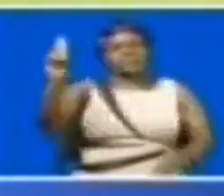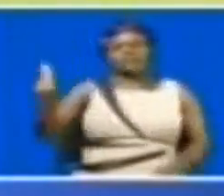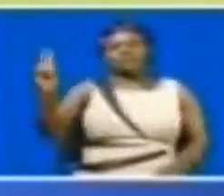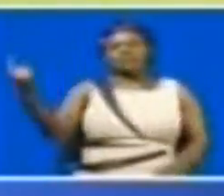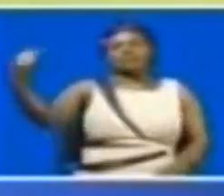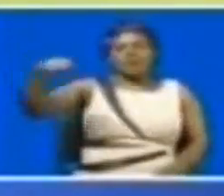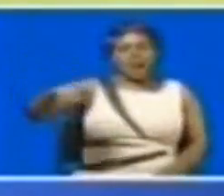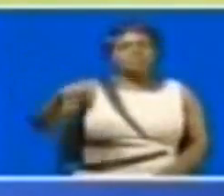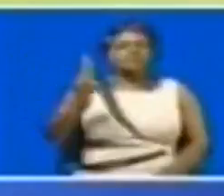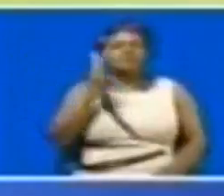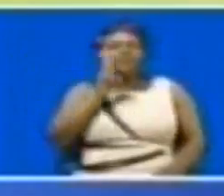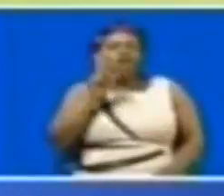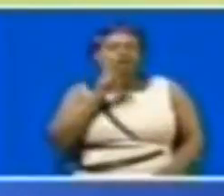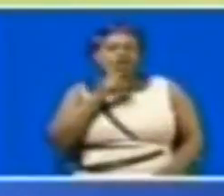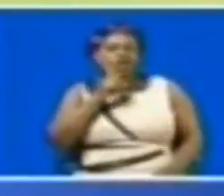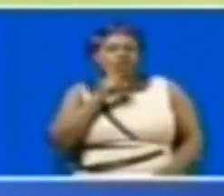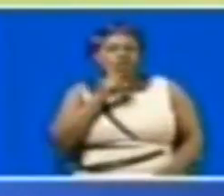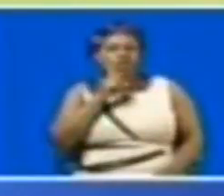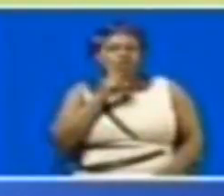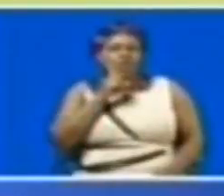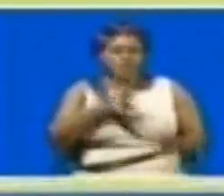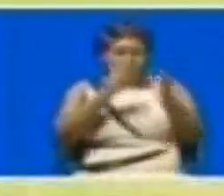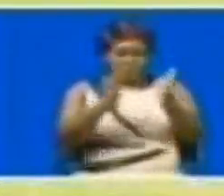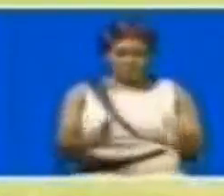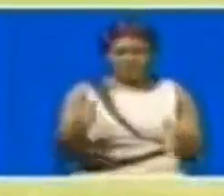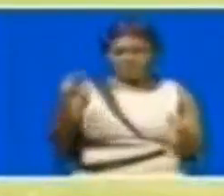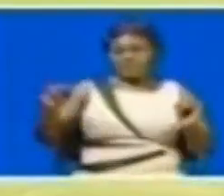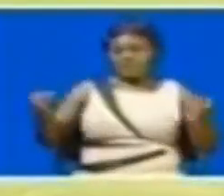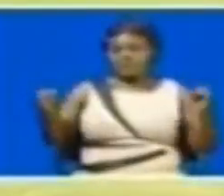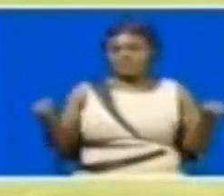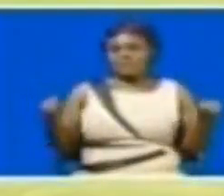atahudhuria kongamano hili hapo kesho. Tobias Chanji, KTN News.